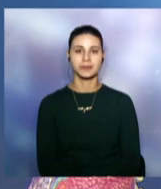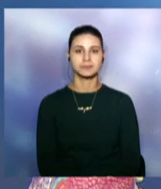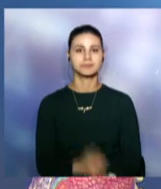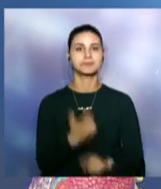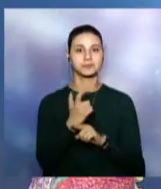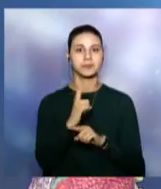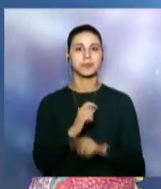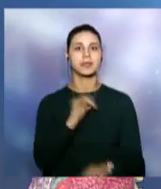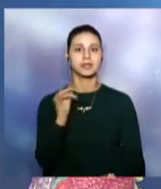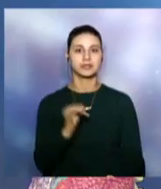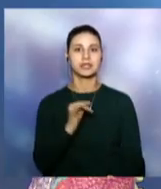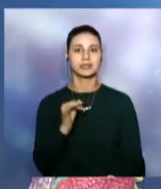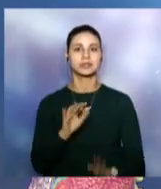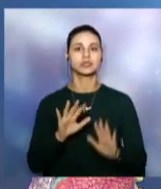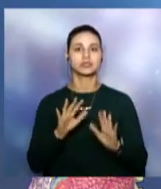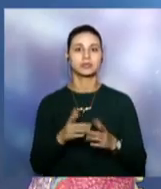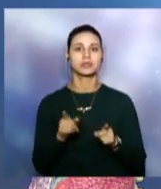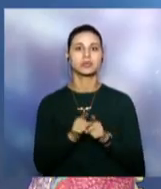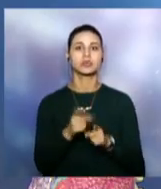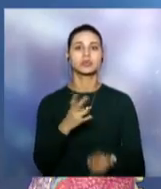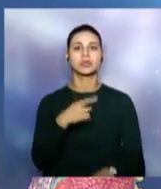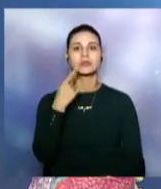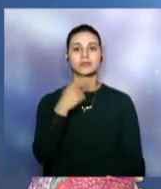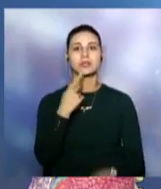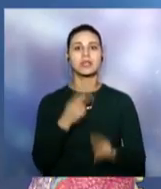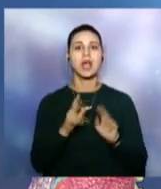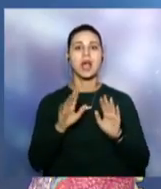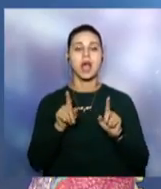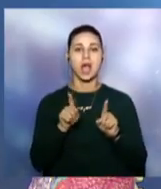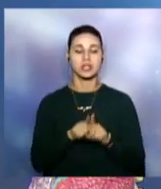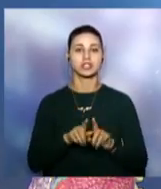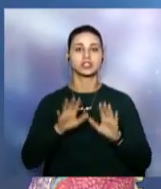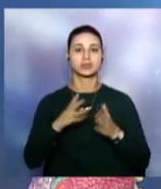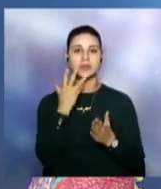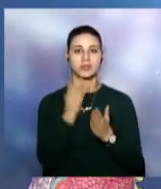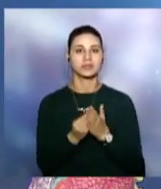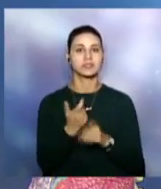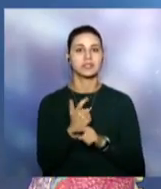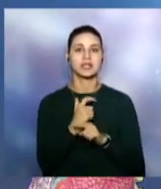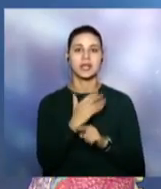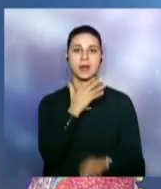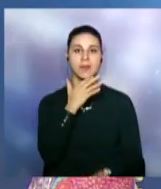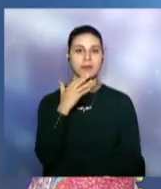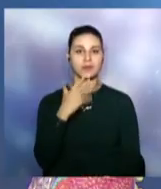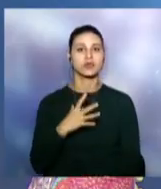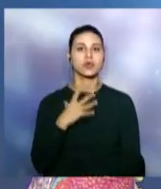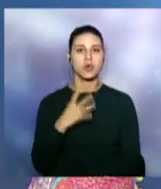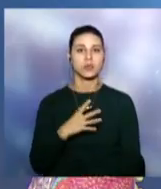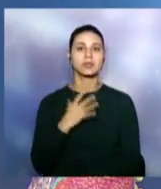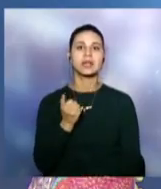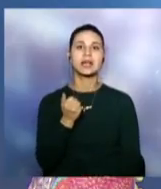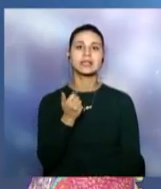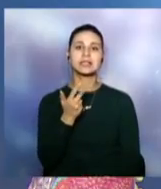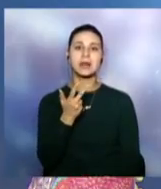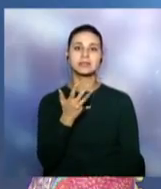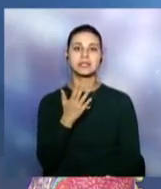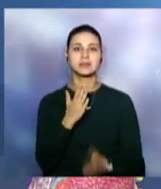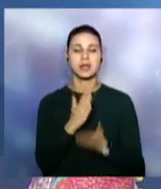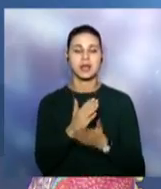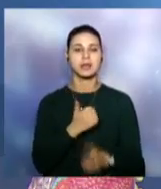ძალიან საინტერესო შემთხვევაა და თანაც უნდა ვაღიაროთ, რომ ასეთი შემთხვევა ალბათ თქვენს პრაქტიკაში ძალიან ბევრი გქონიათ. რამდენიმე